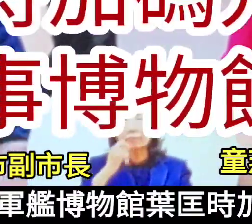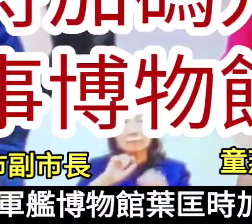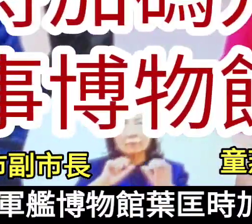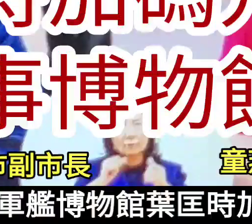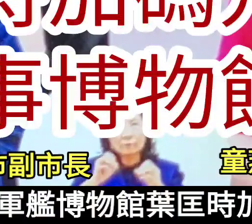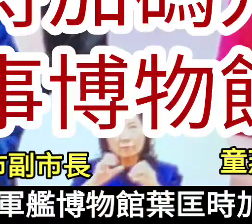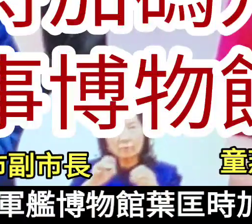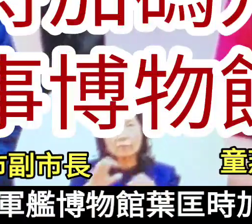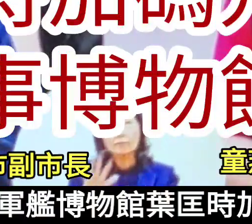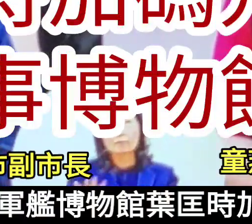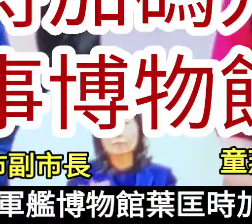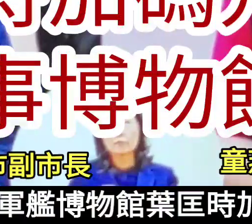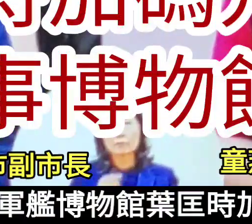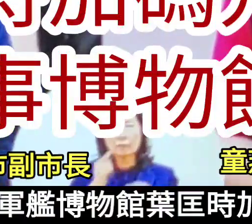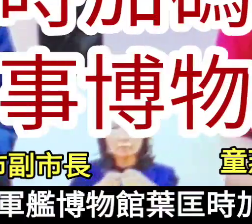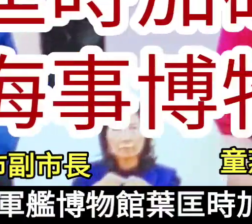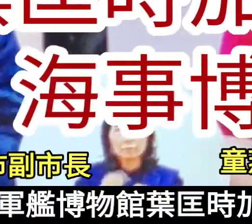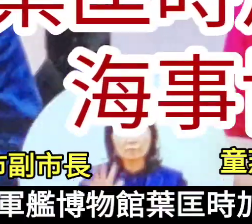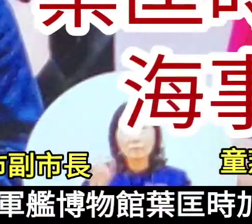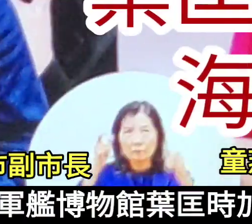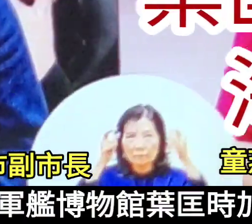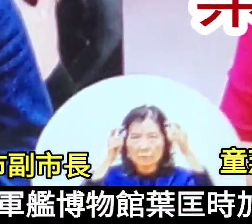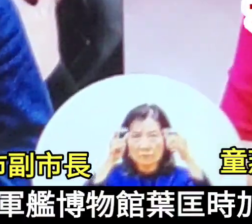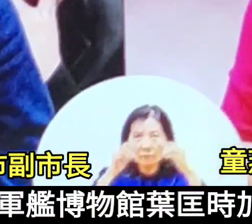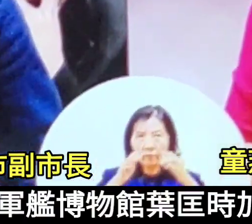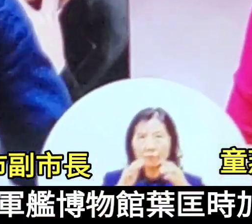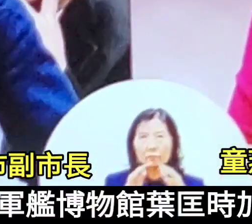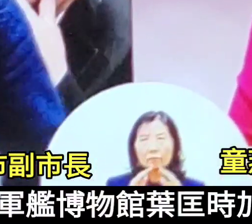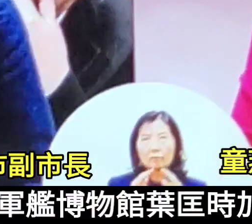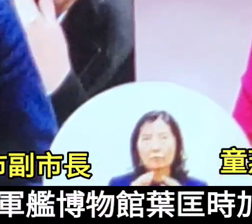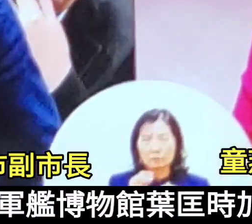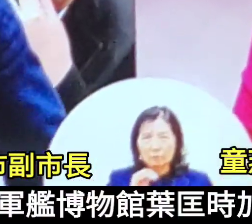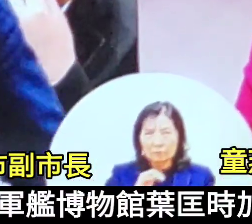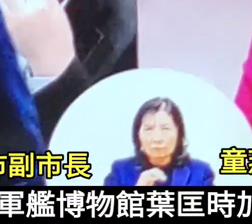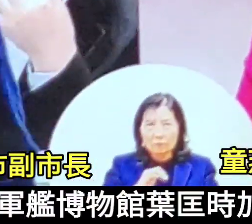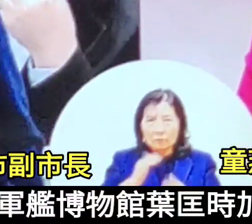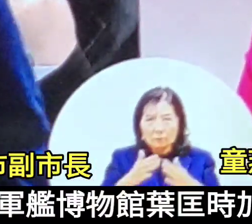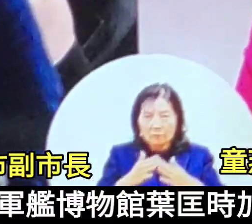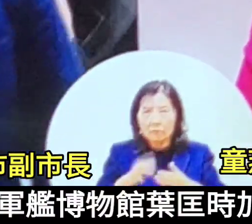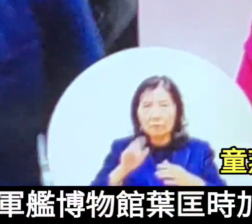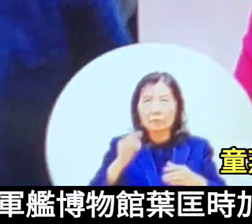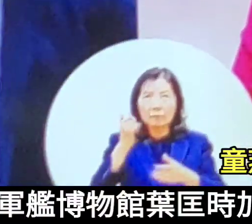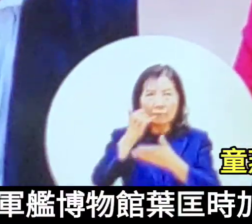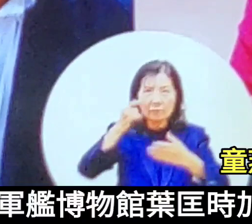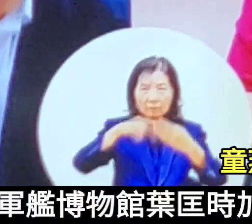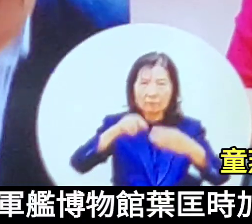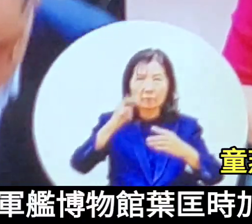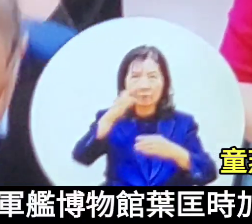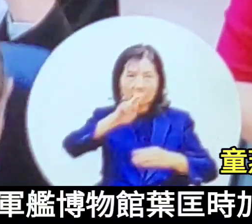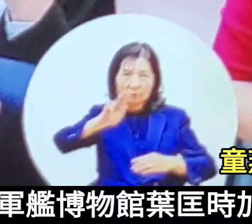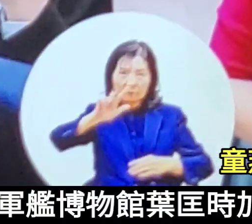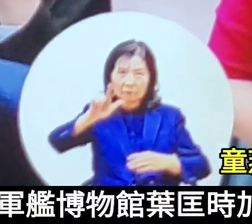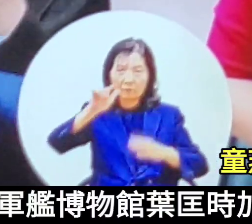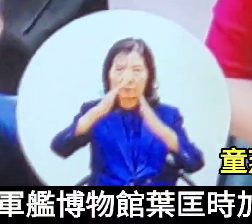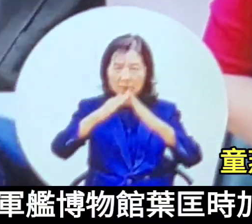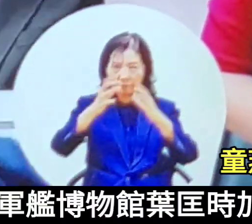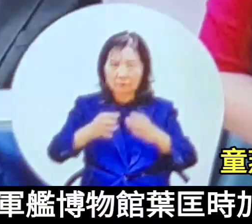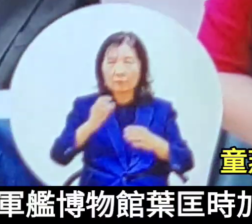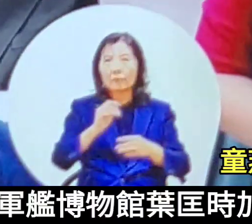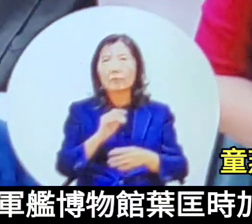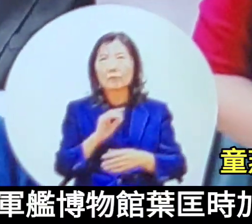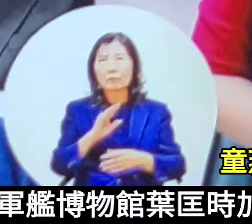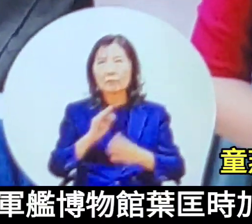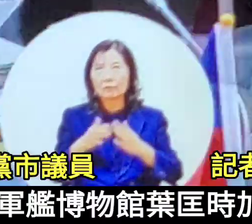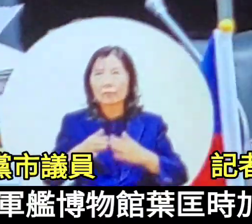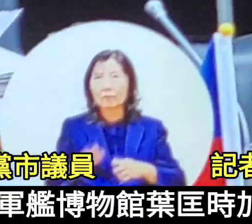但是方向上，我们确实觉得高雄需要一个海事博物馆。 谢谢吴护士啊。那接下来就要请我们的